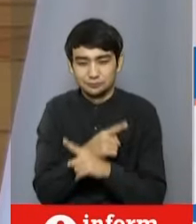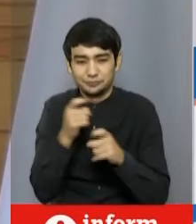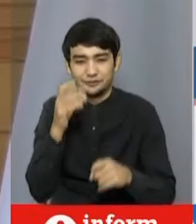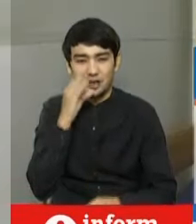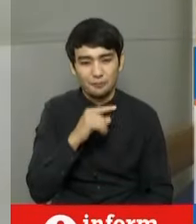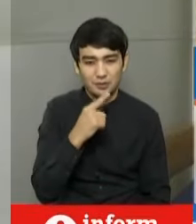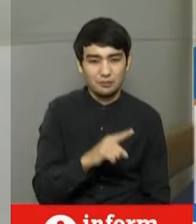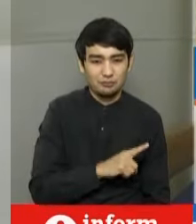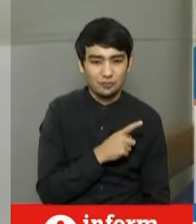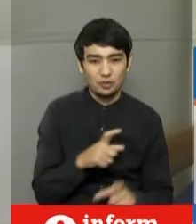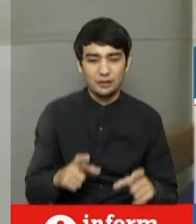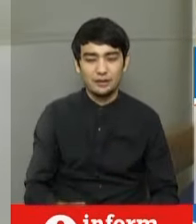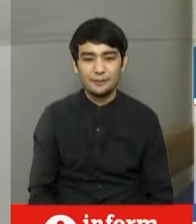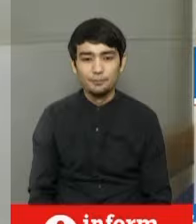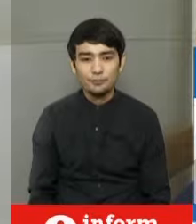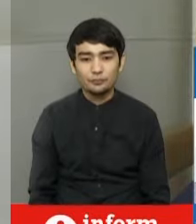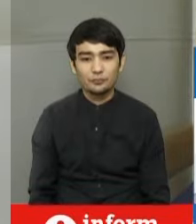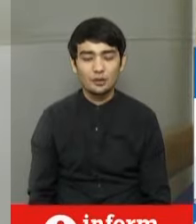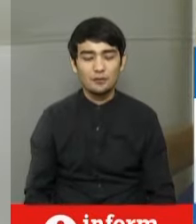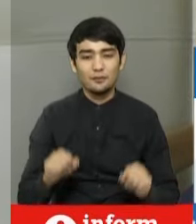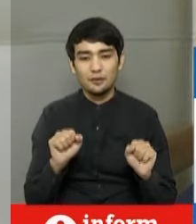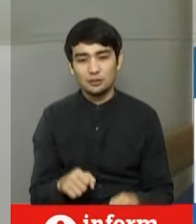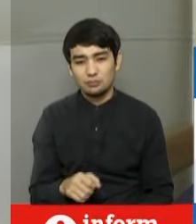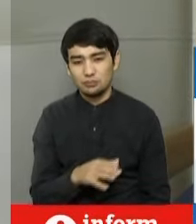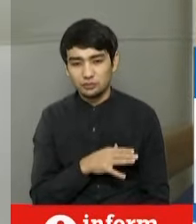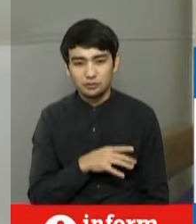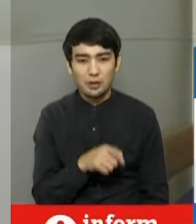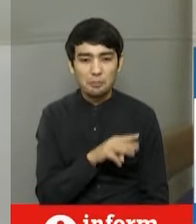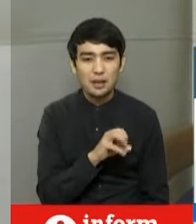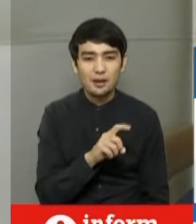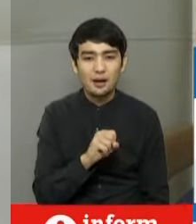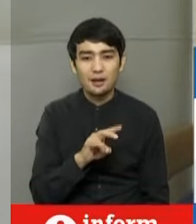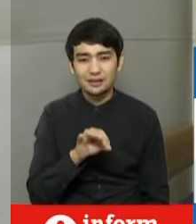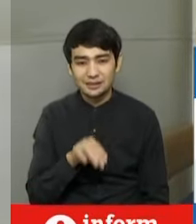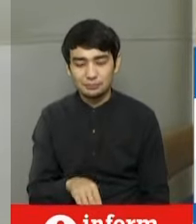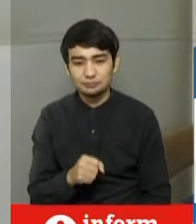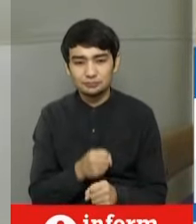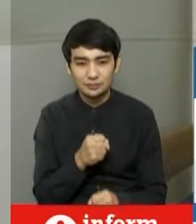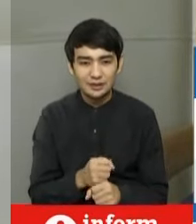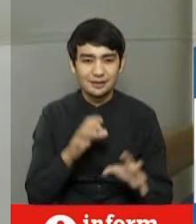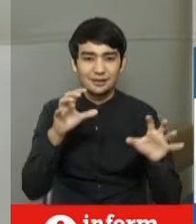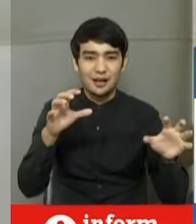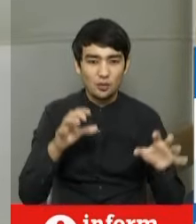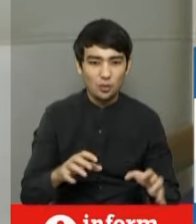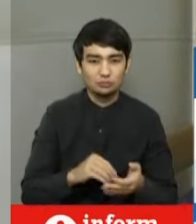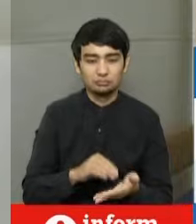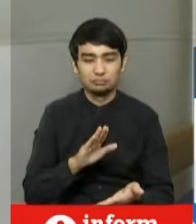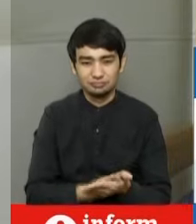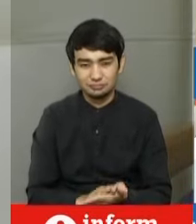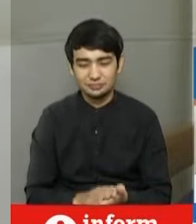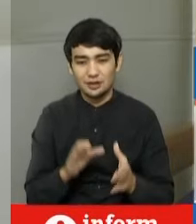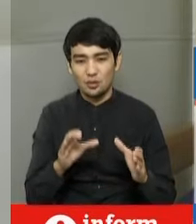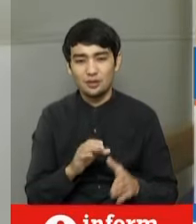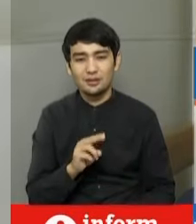эксперты возможно здесь надо предусмотреть механизм который был также прописан законодательно